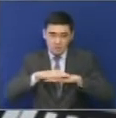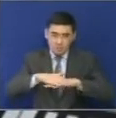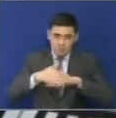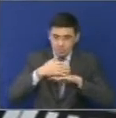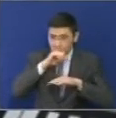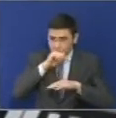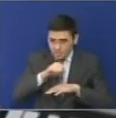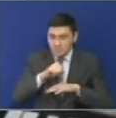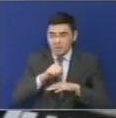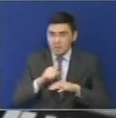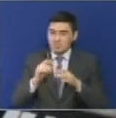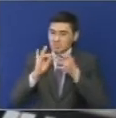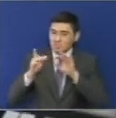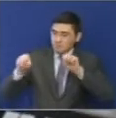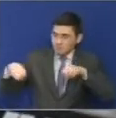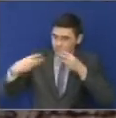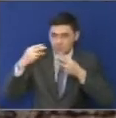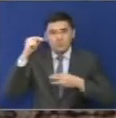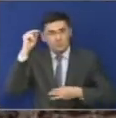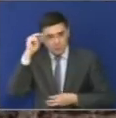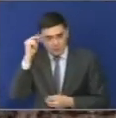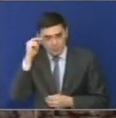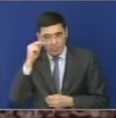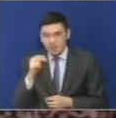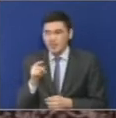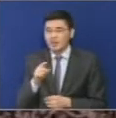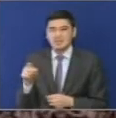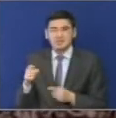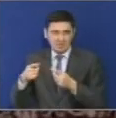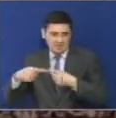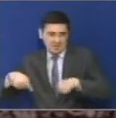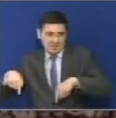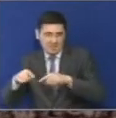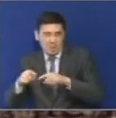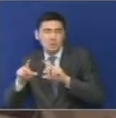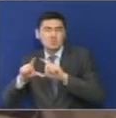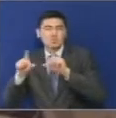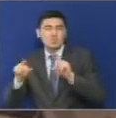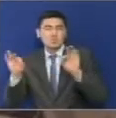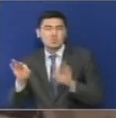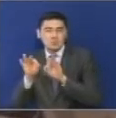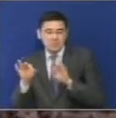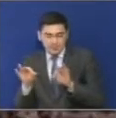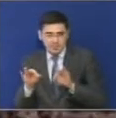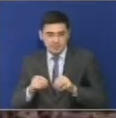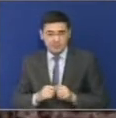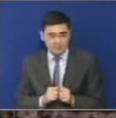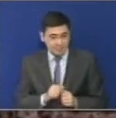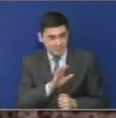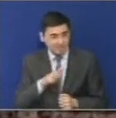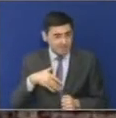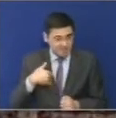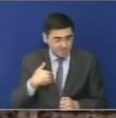бағдарламасының ауытқуына кедергі болған жоқ дейді бірінші саз мектебінің мұғалімдері. Сәлеметсіз бе, мұғалім? Сәлемет бе, алуа, дайындығың